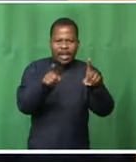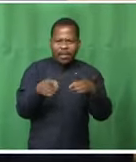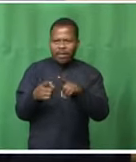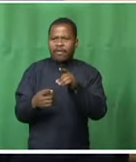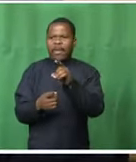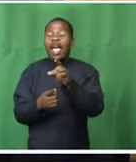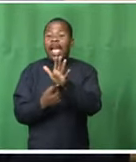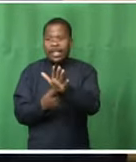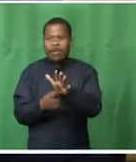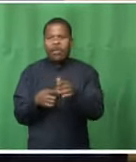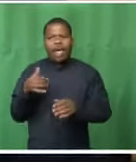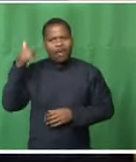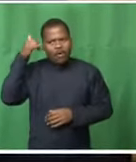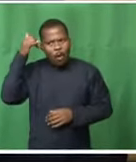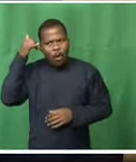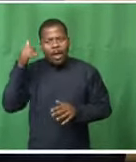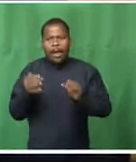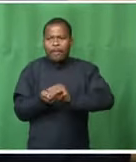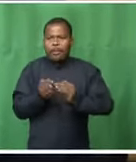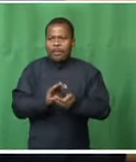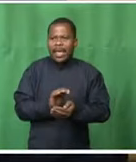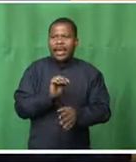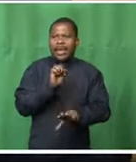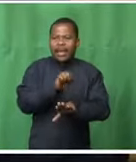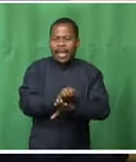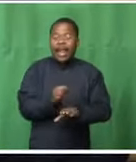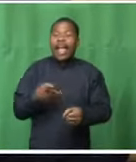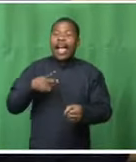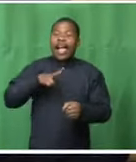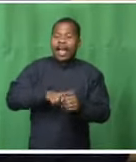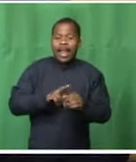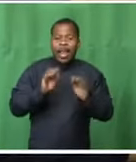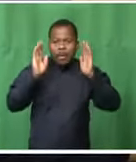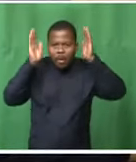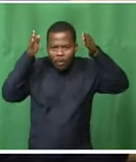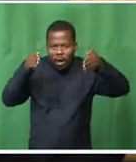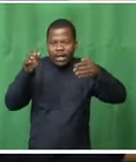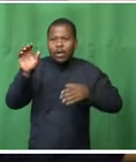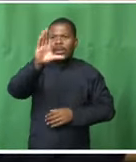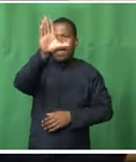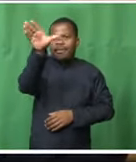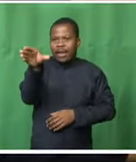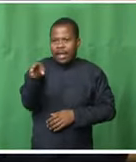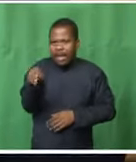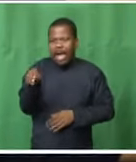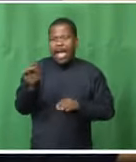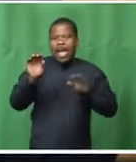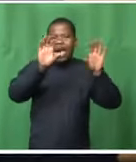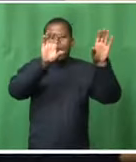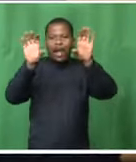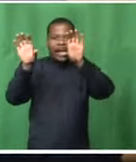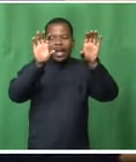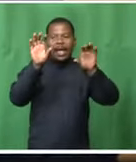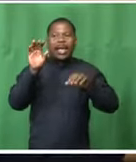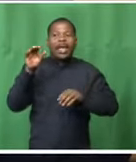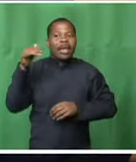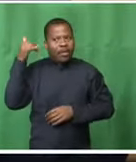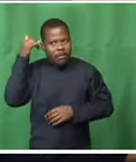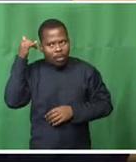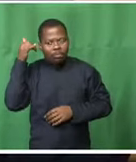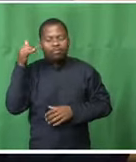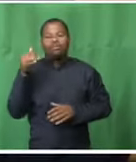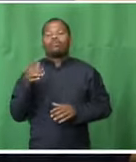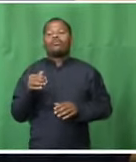netinqimo lokhanza ukuthi bese babukela ukuthi le market ye-Africa itinqimo iyakhula kwanyalo tinqimo letinentakhiwa la